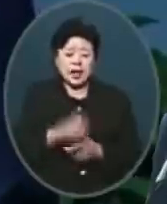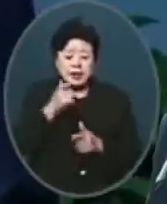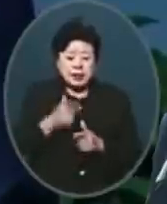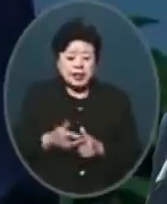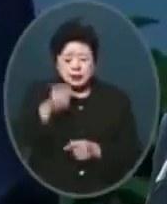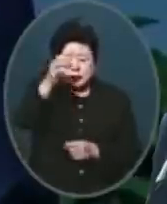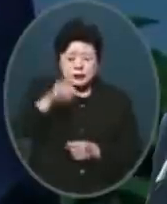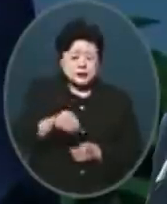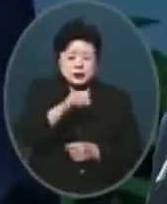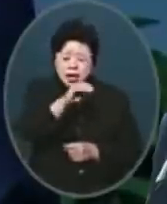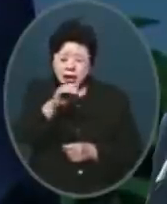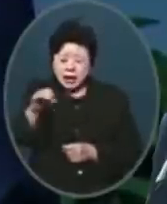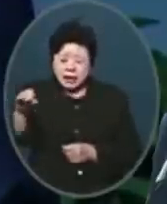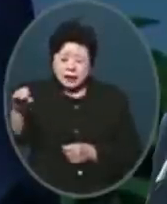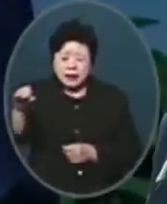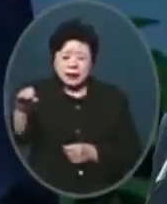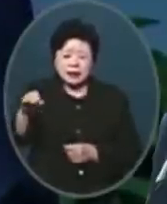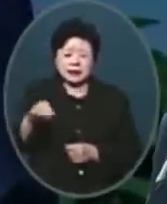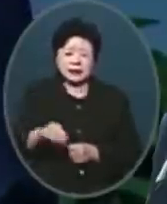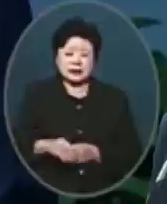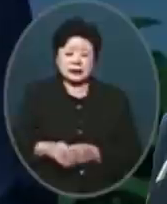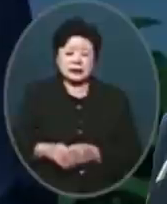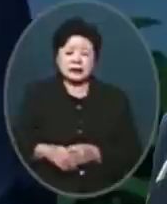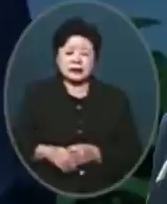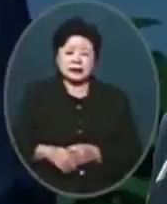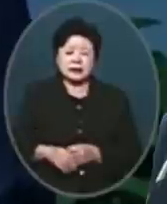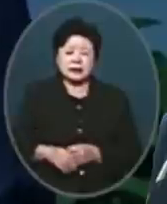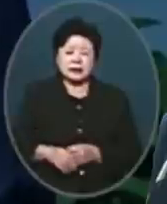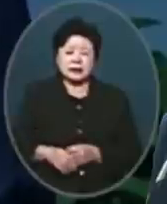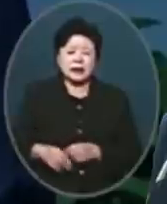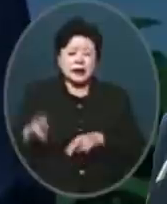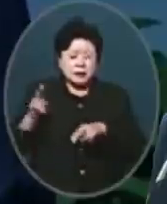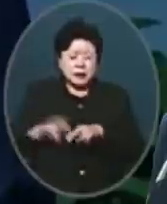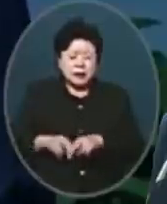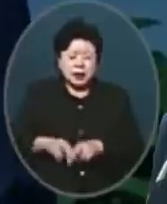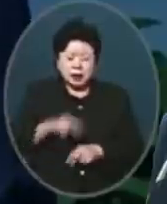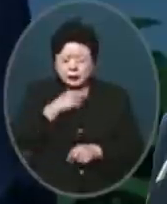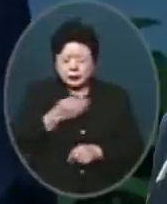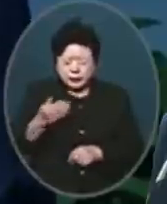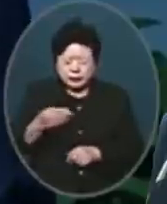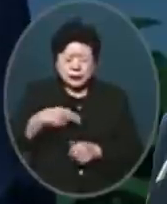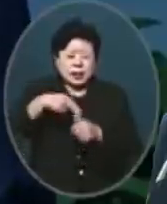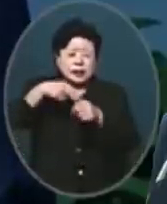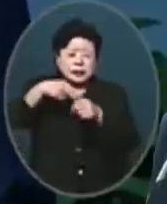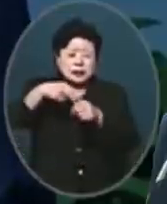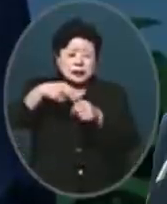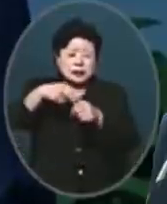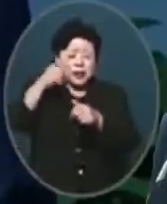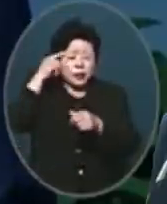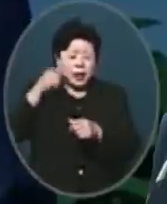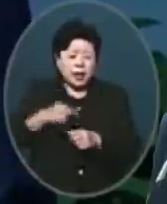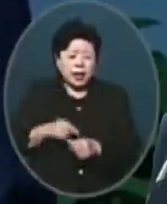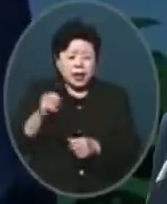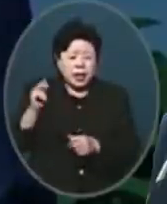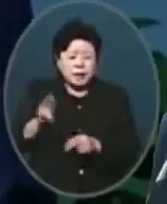예수님이 십자가에 매를 맞고 피투성이가 되어서 달렸는데 왜 매를 맞느냐